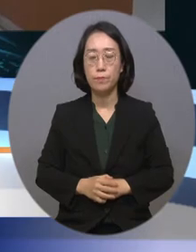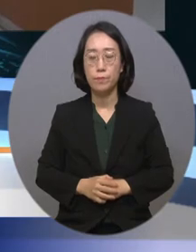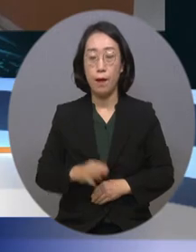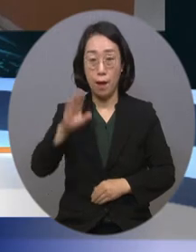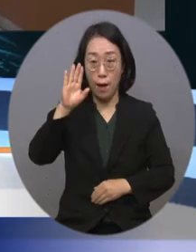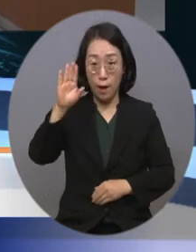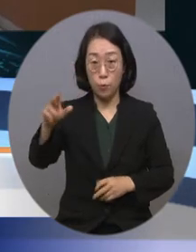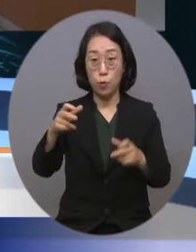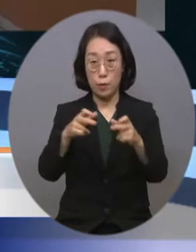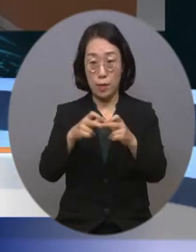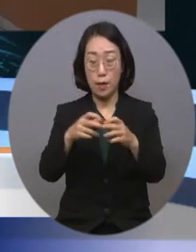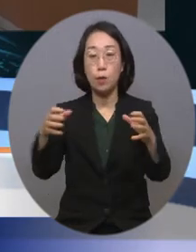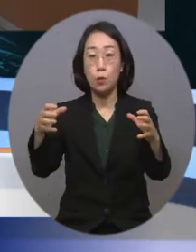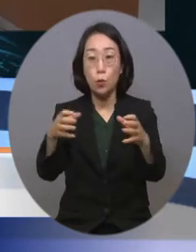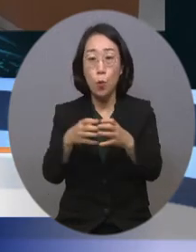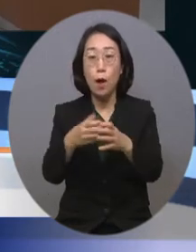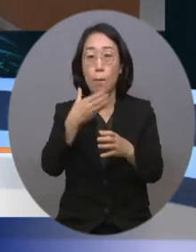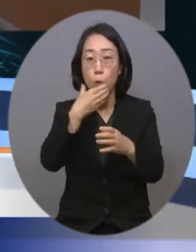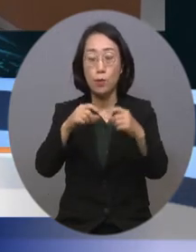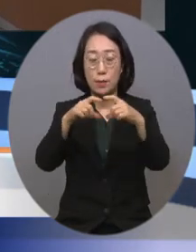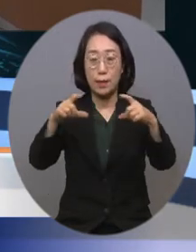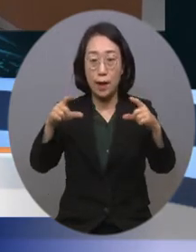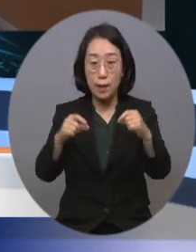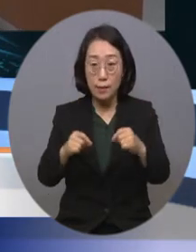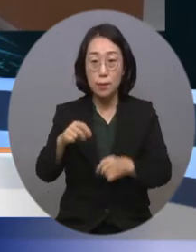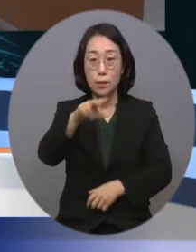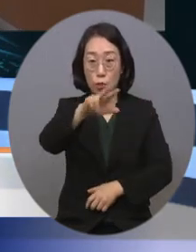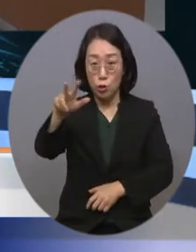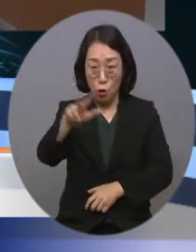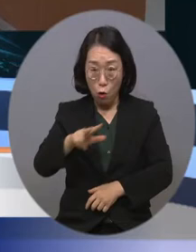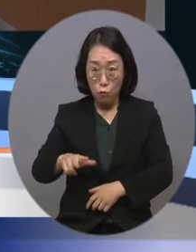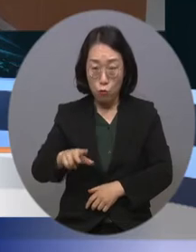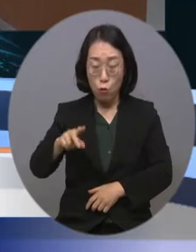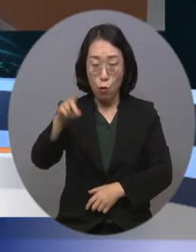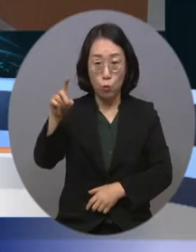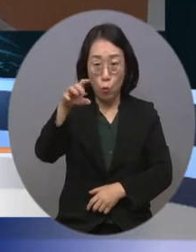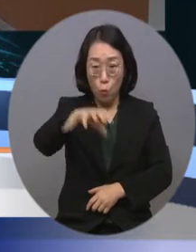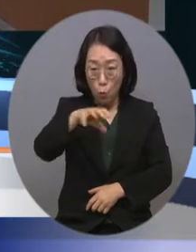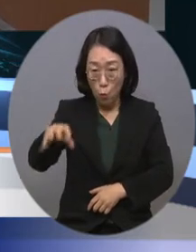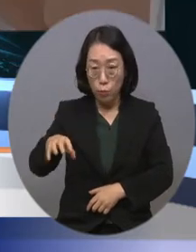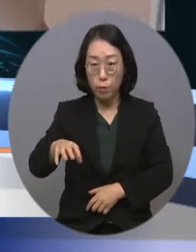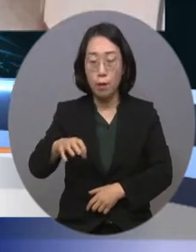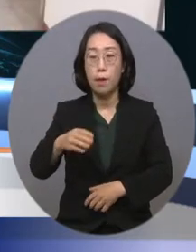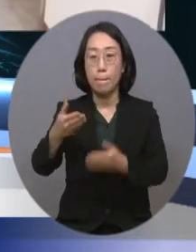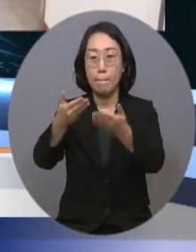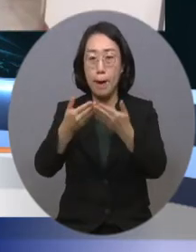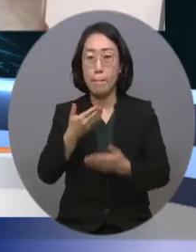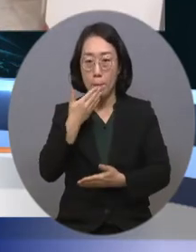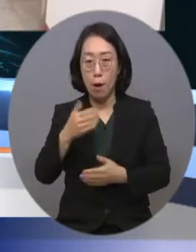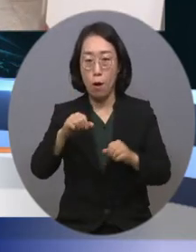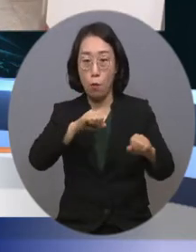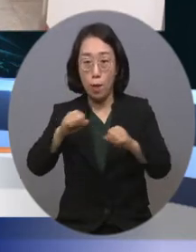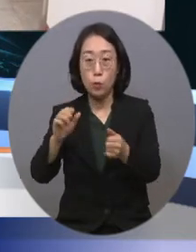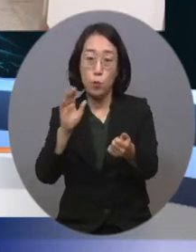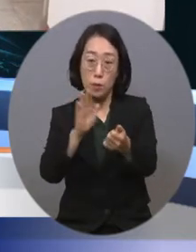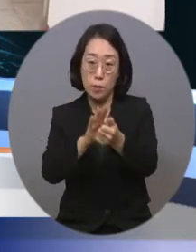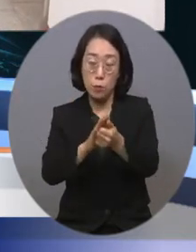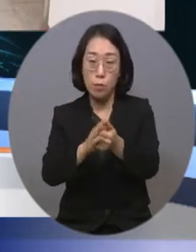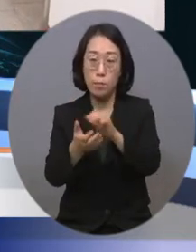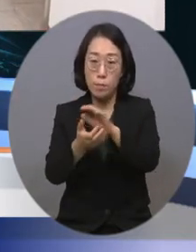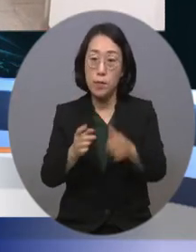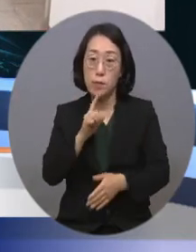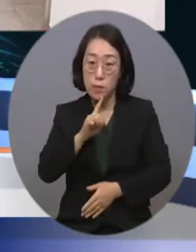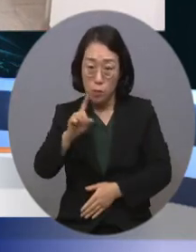앞으로 장애인 통합 복지카드를 전국 어디서든지 재발급을 받을 수 있게 되고 장애인활동지원 사전신청